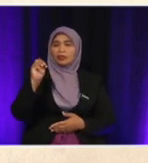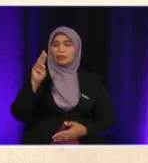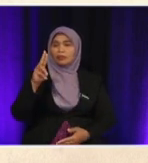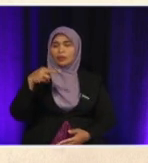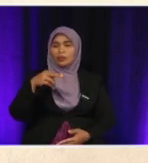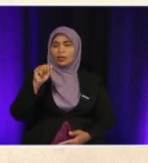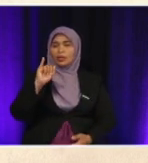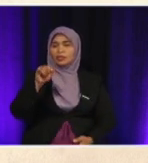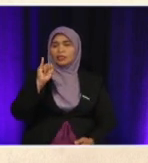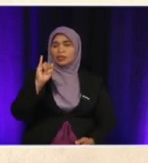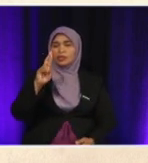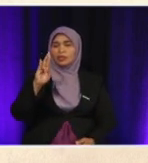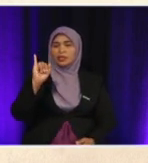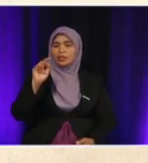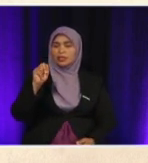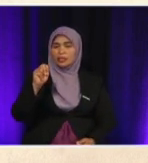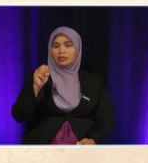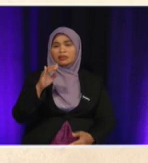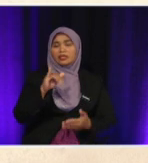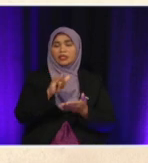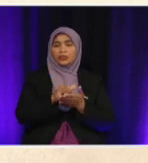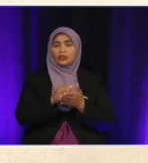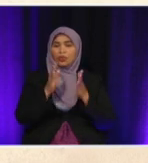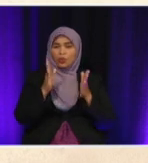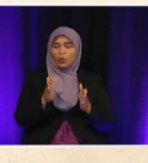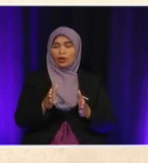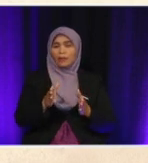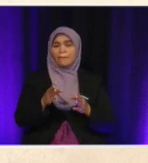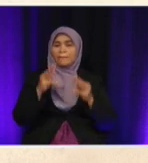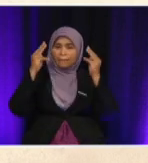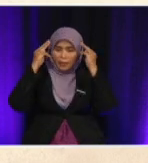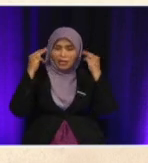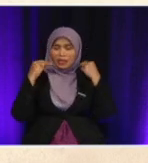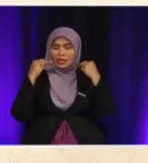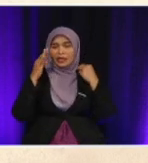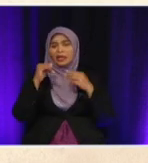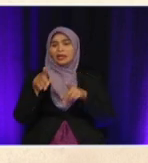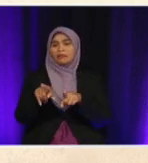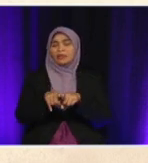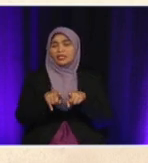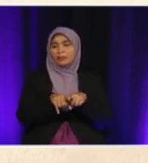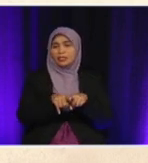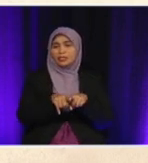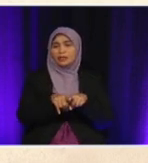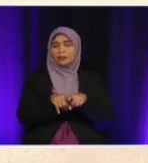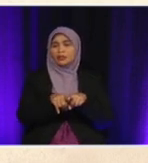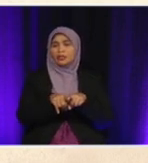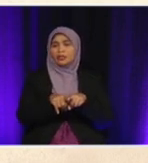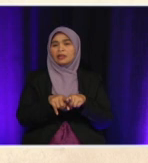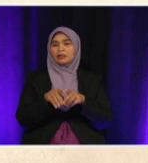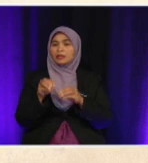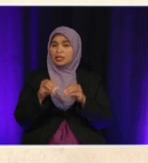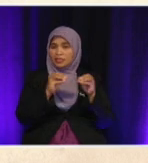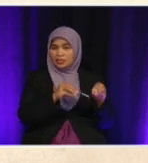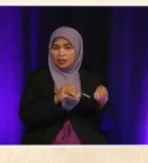yaitu penduduk-penduduk Madinah yang penduduk-penduduk Mekkah ya Muhajirin Ila penduduk Makkah yang berhijrah